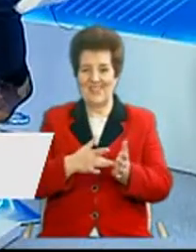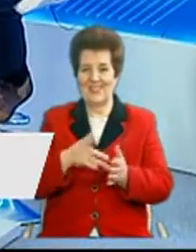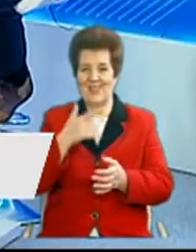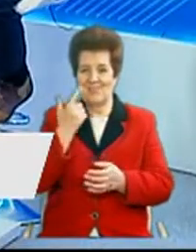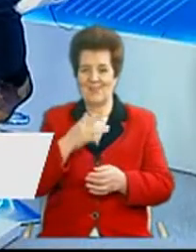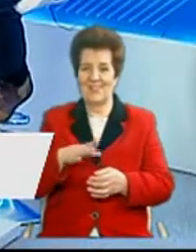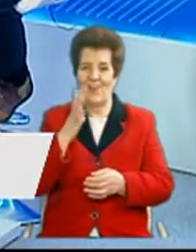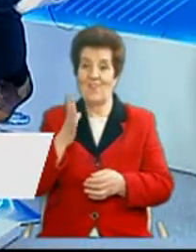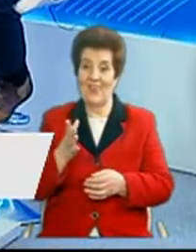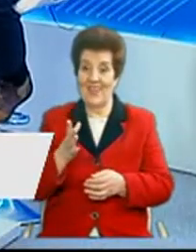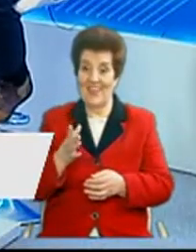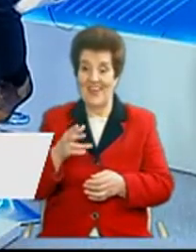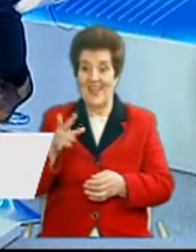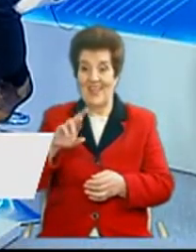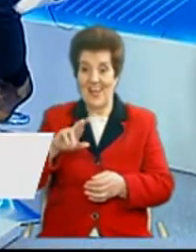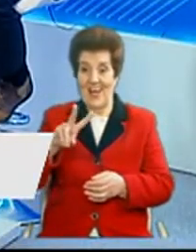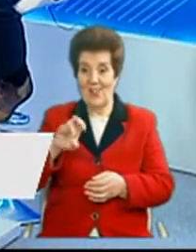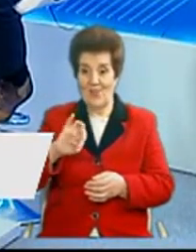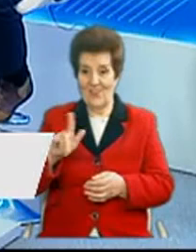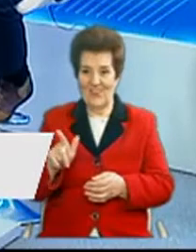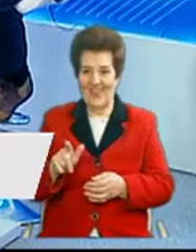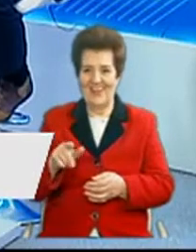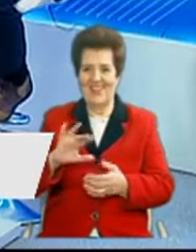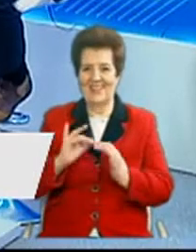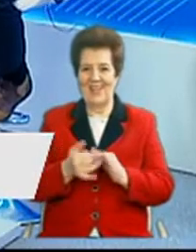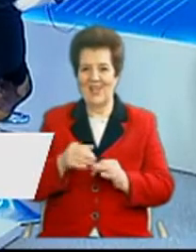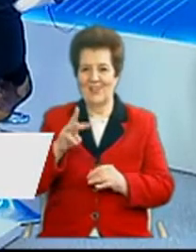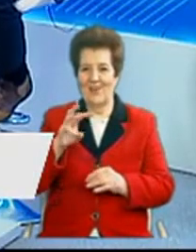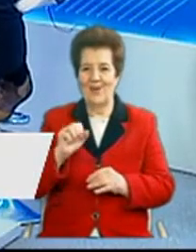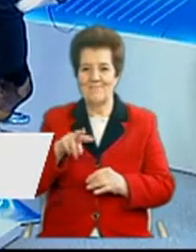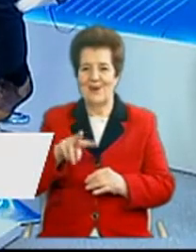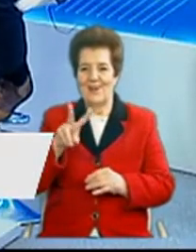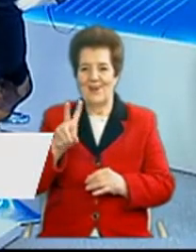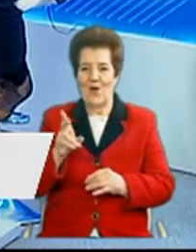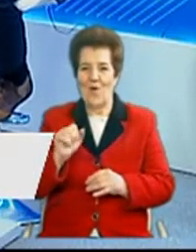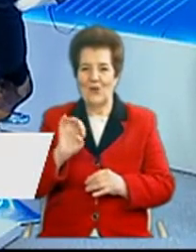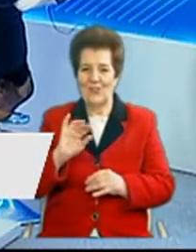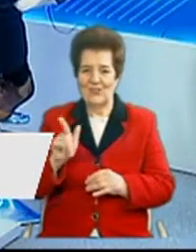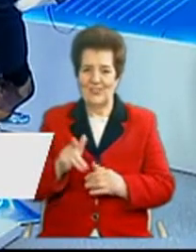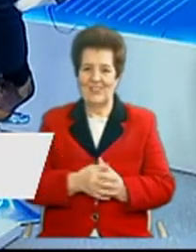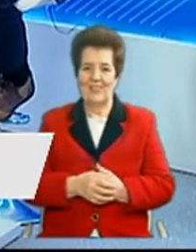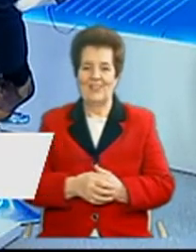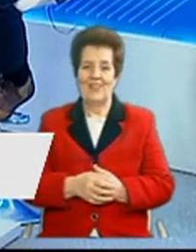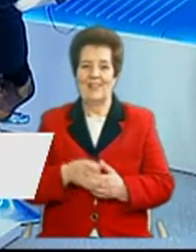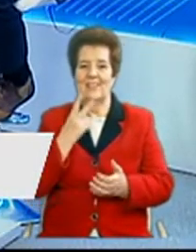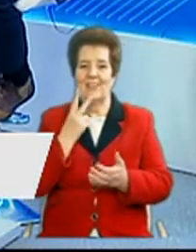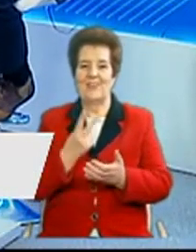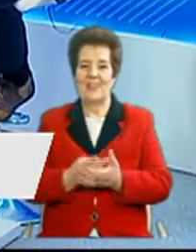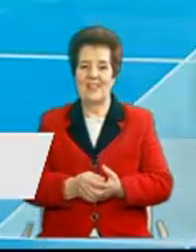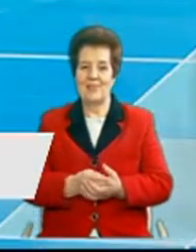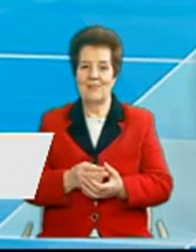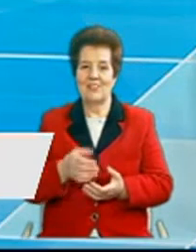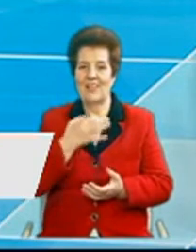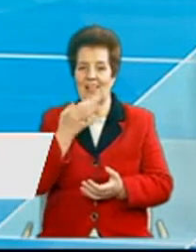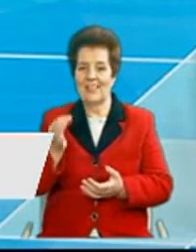Florești și atunci... Păi din Ialoveni, din satul Malcoci, am zis că poate venim și spre centrul Republicii. Da. Ca să dăm și să rețină și răspunsuri,